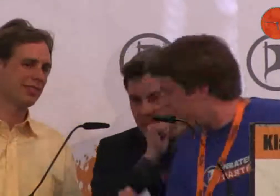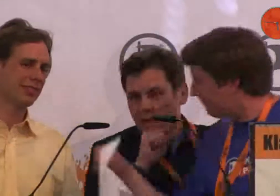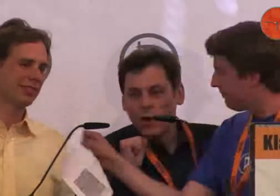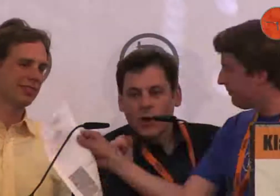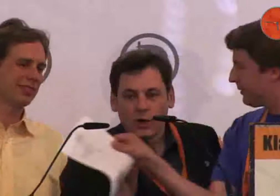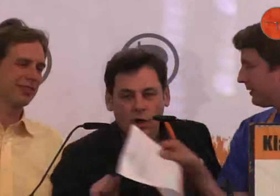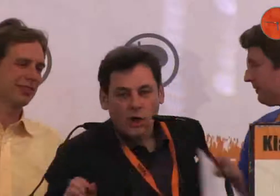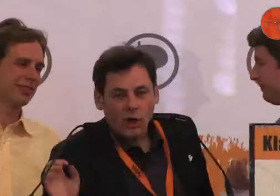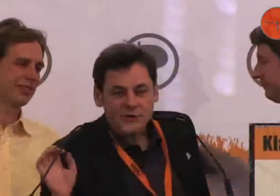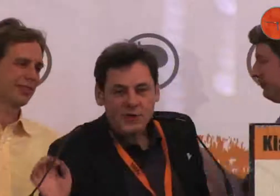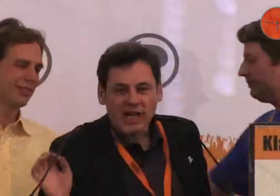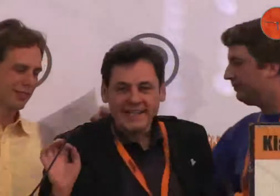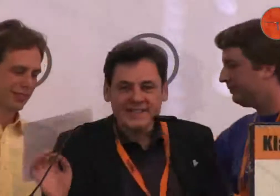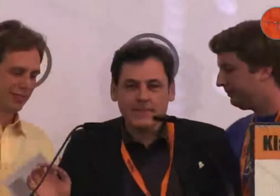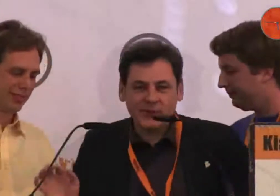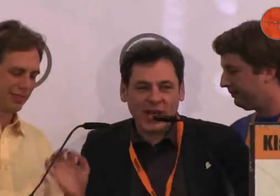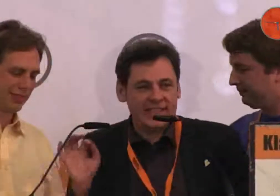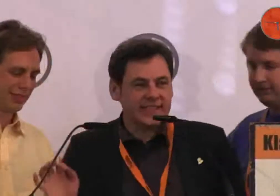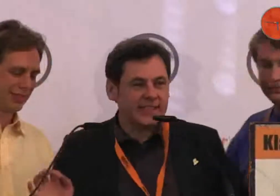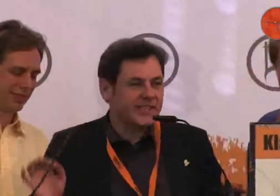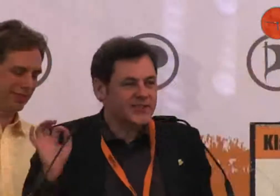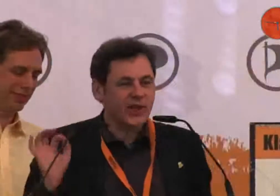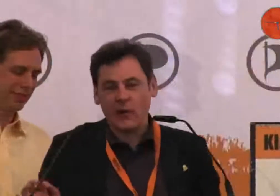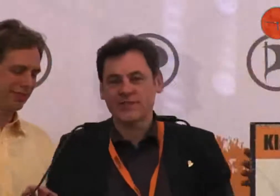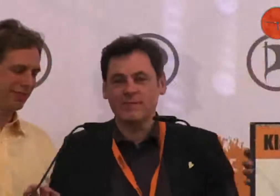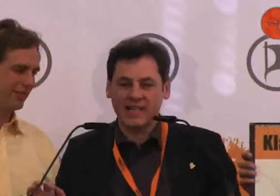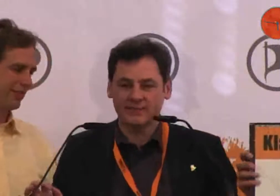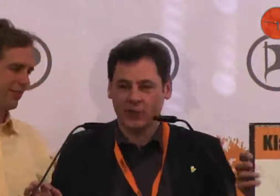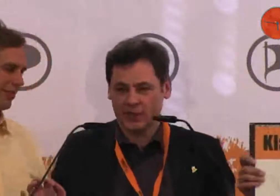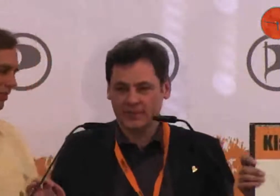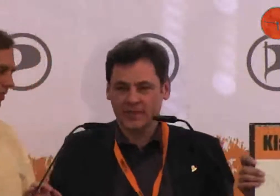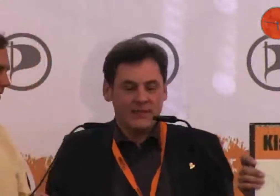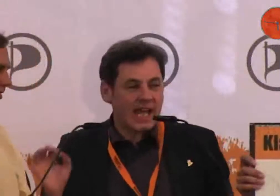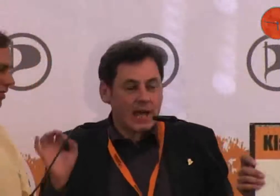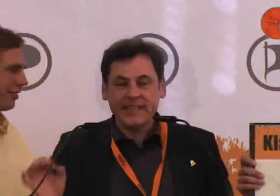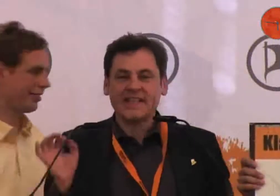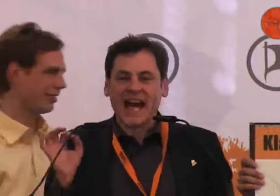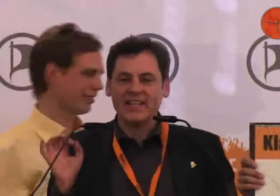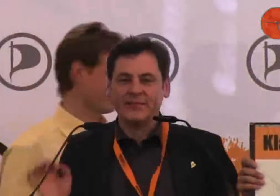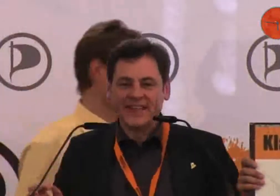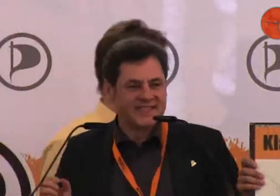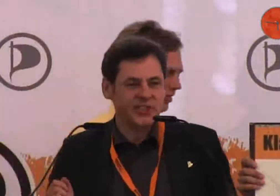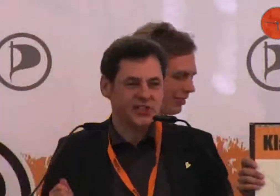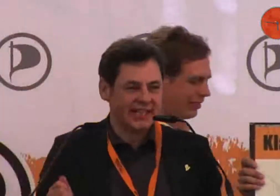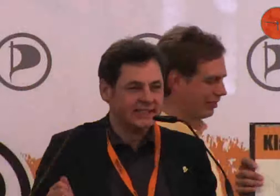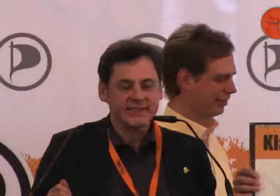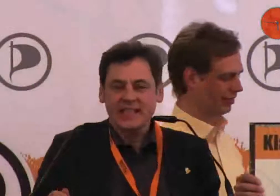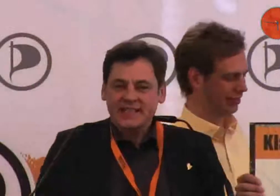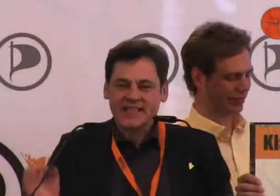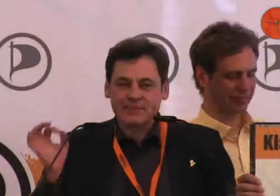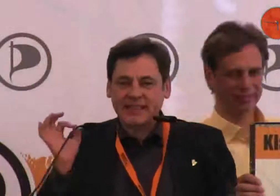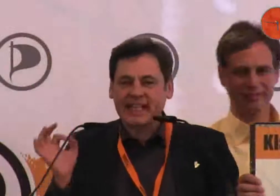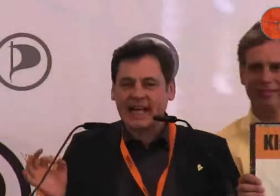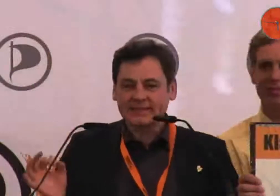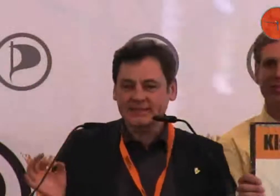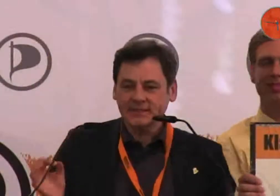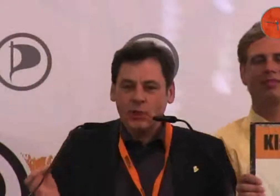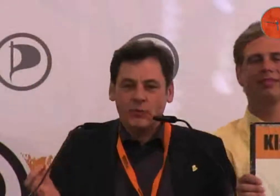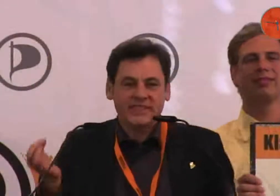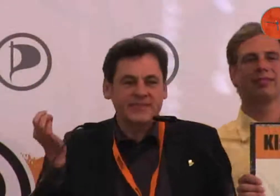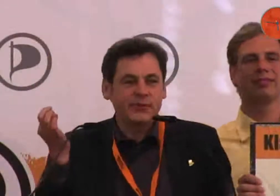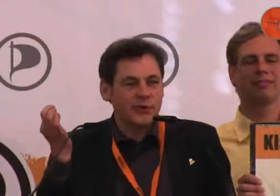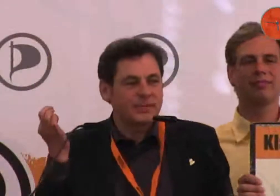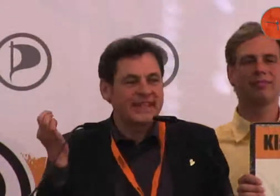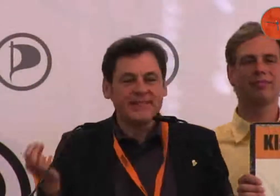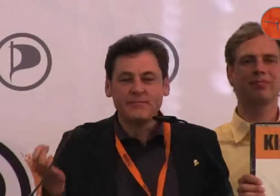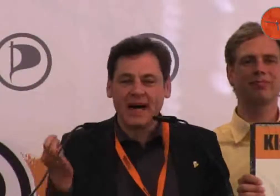euch und noch ein Tipp für all die die das Zuhause machen wollen wir haben hier in der Halle festgestellt dass Piraten